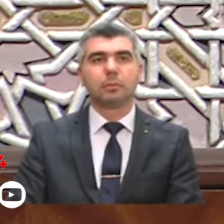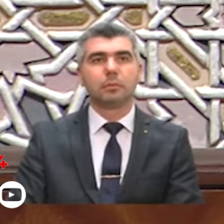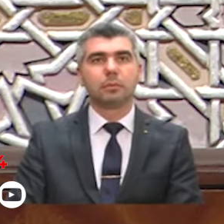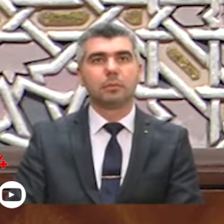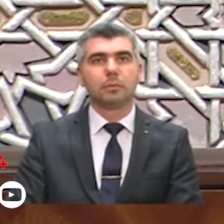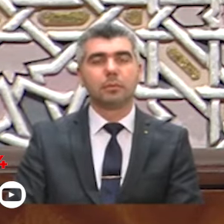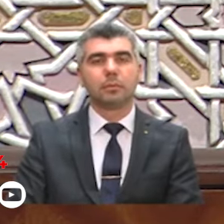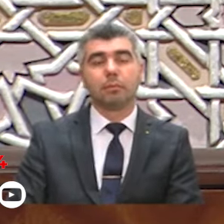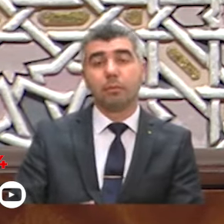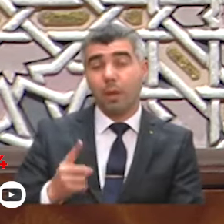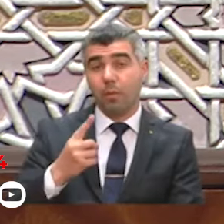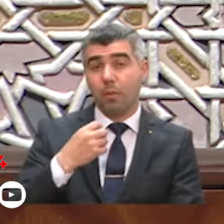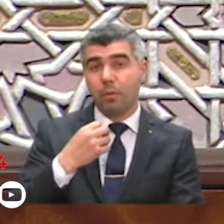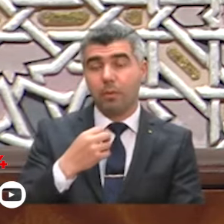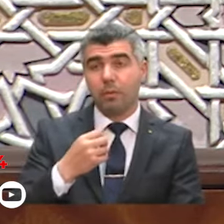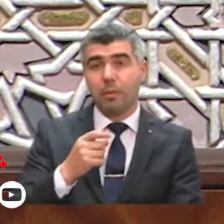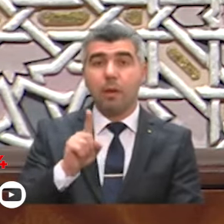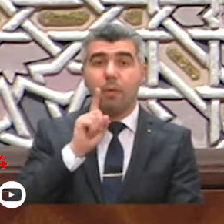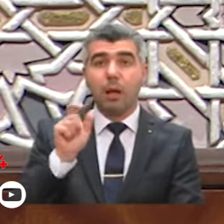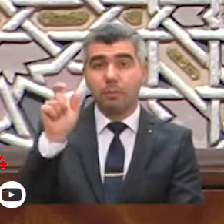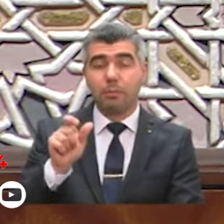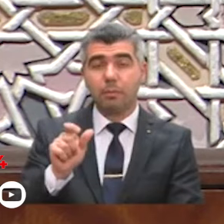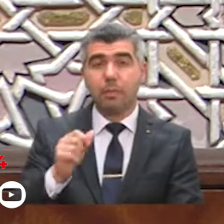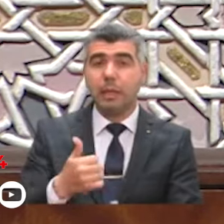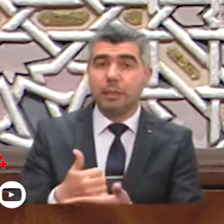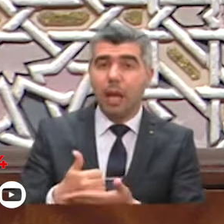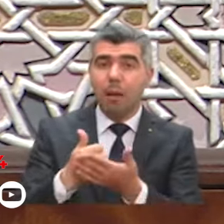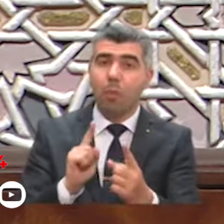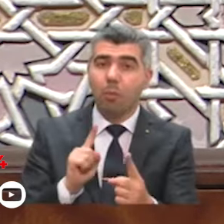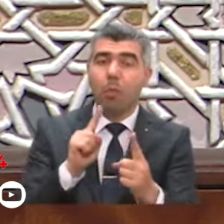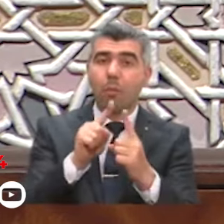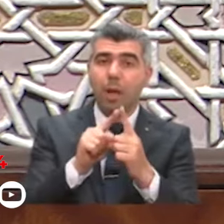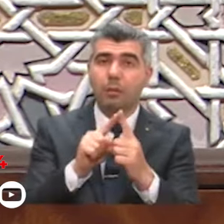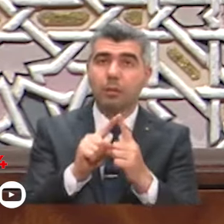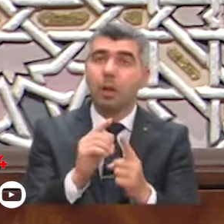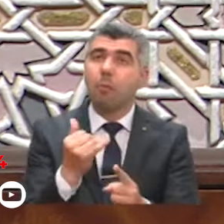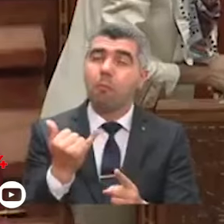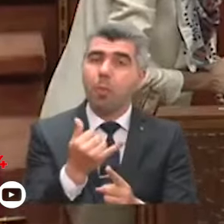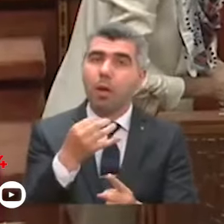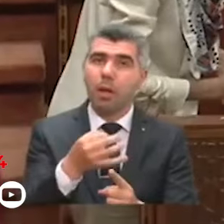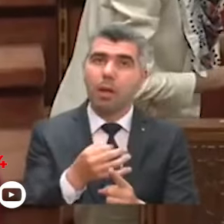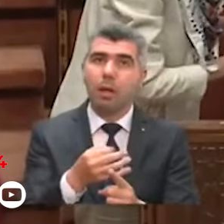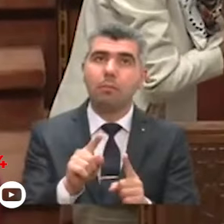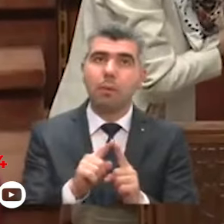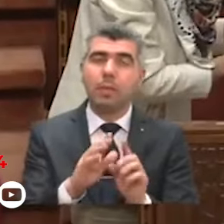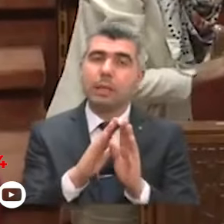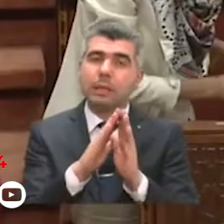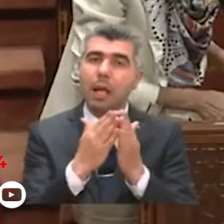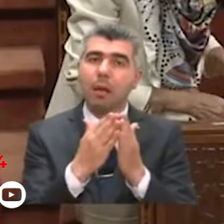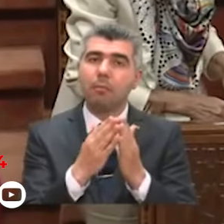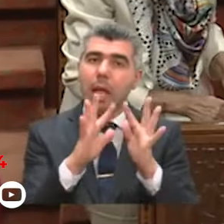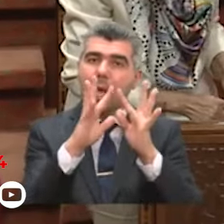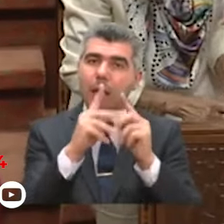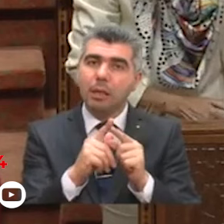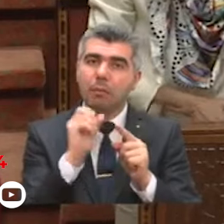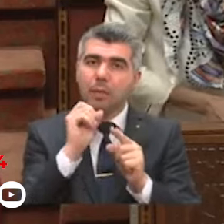اولا السيده النائبه المحترمه، تحنا مع الدعم المباشر، ولكن بقواعده وخاص يكون السجل واجد ونكونوا عندنا